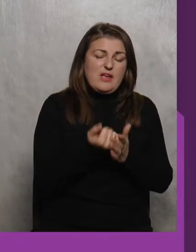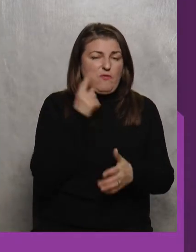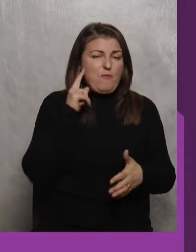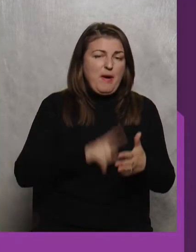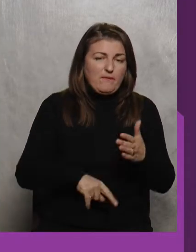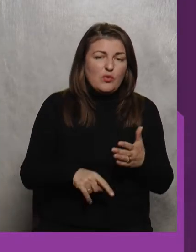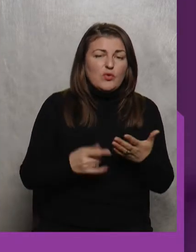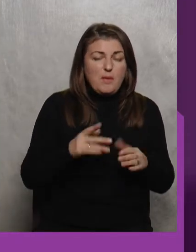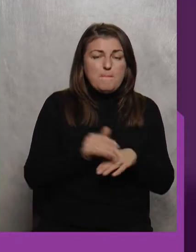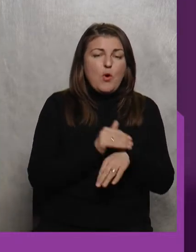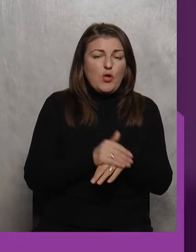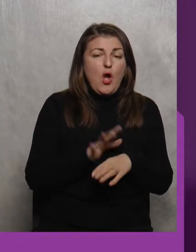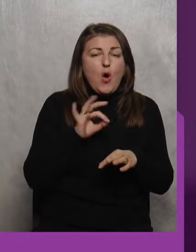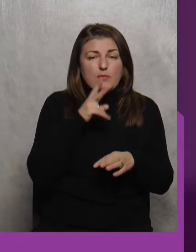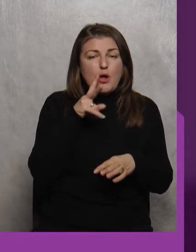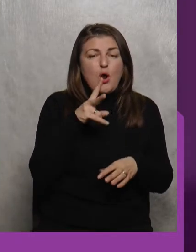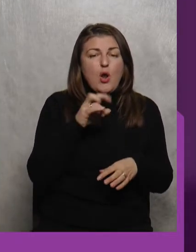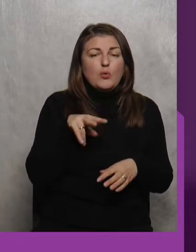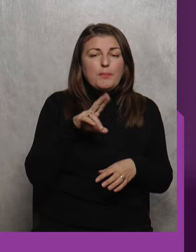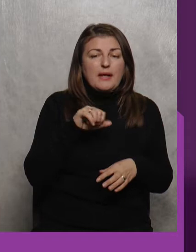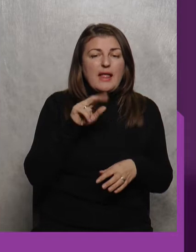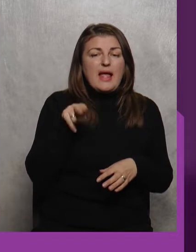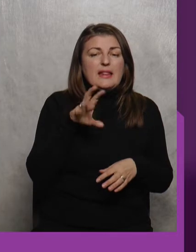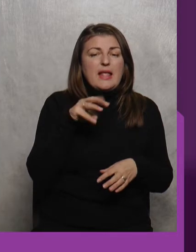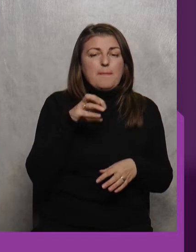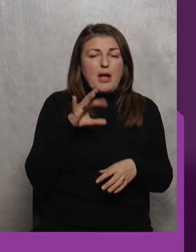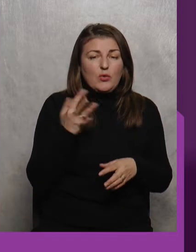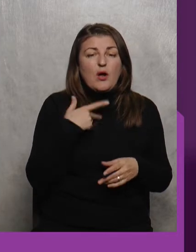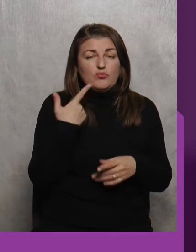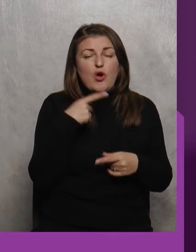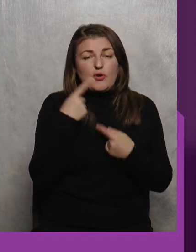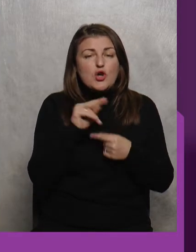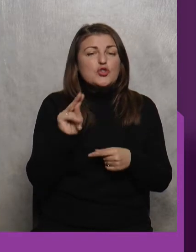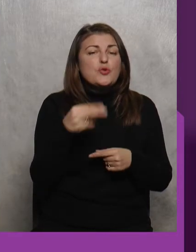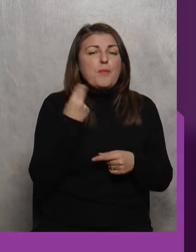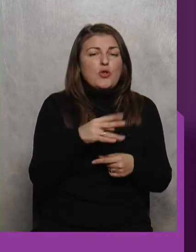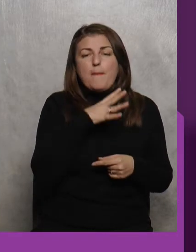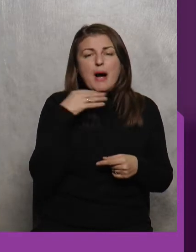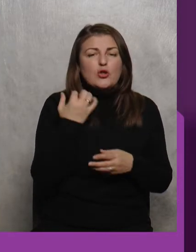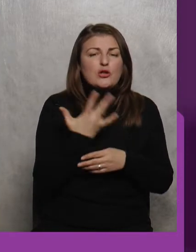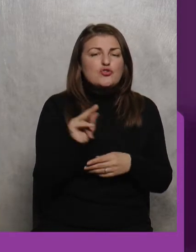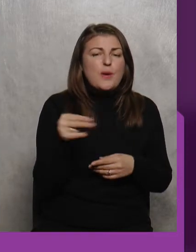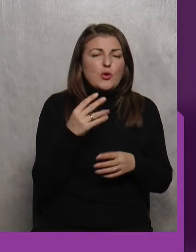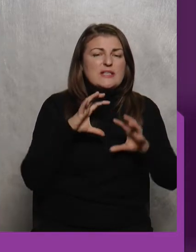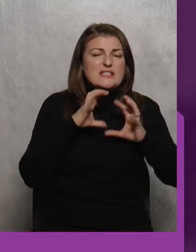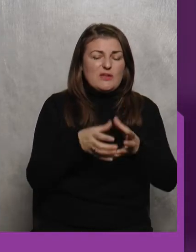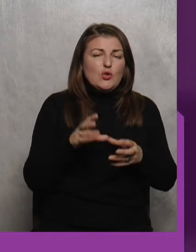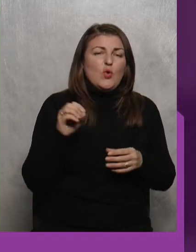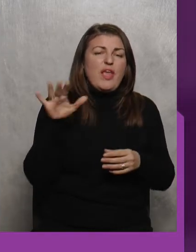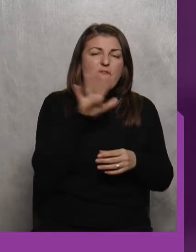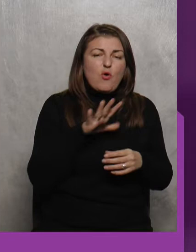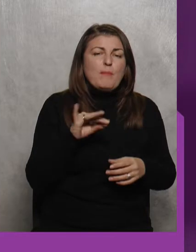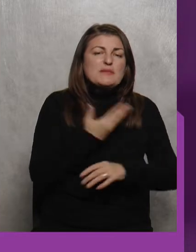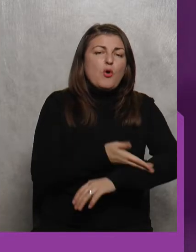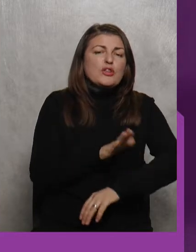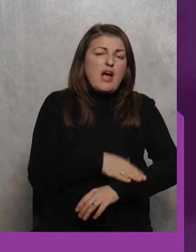впевнено, молодчинка. Ось Людмила Деменко, про яку я вже говорив, чемпіонка, багаторазова чемпіонка світу Європи з Полтавщини,